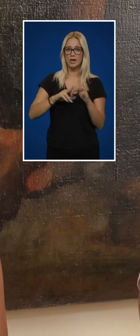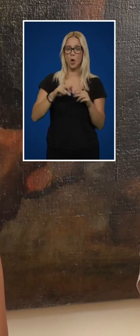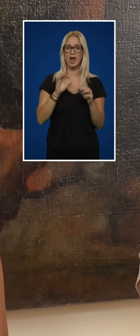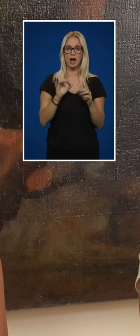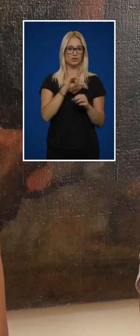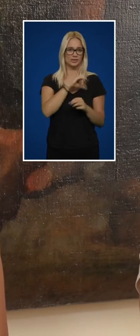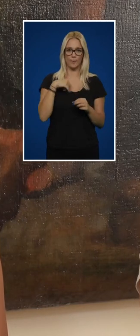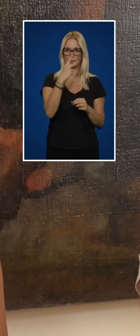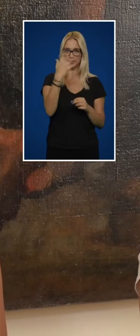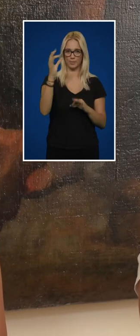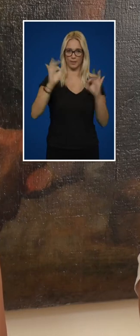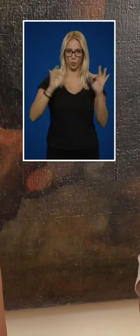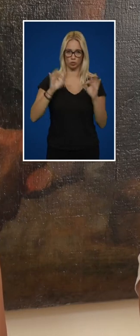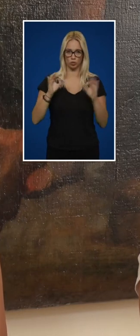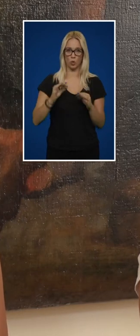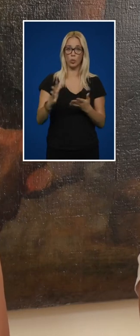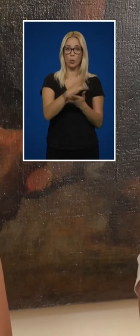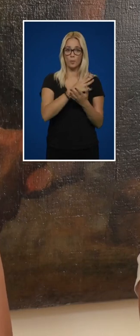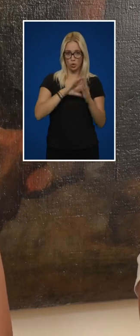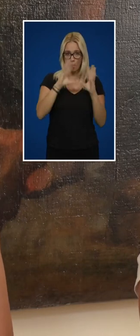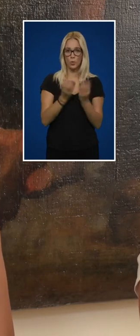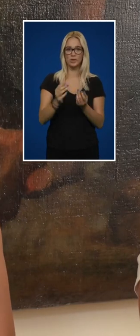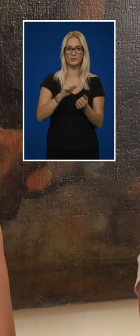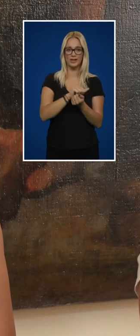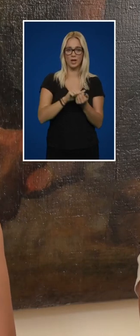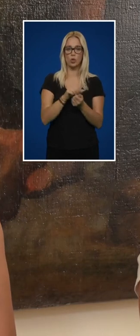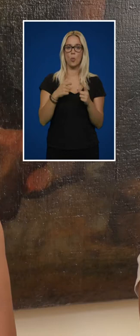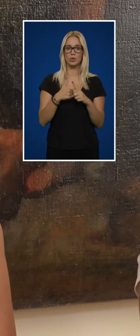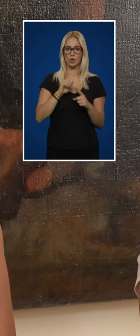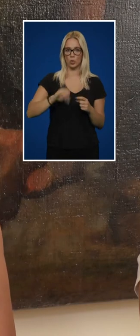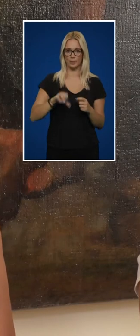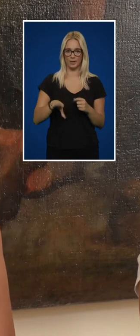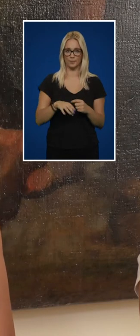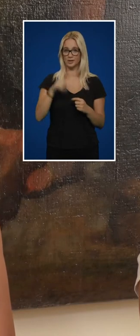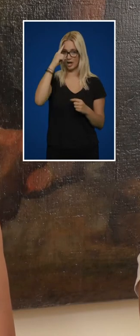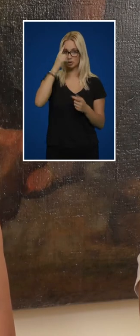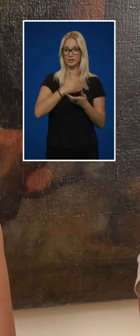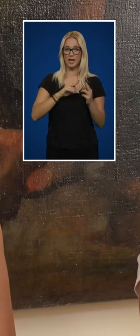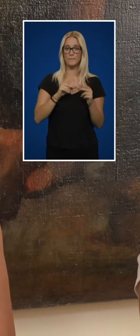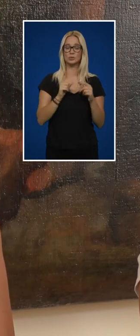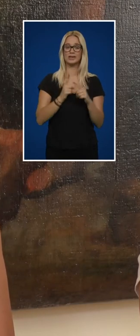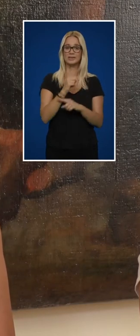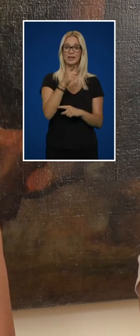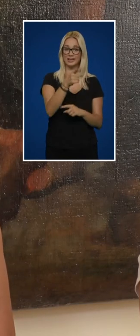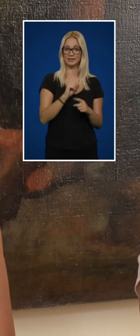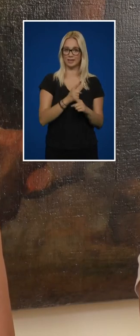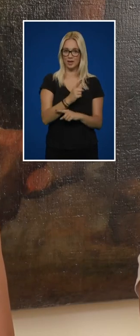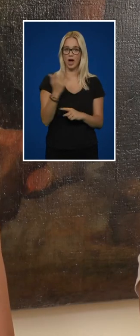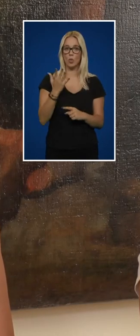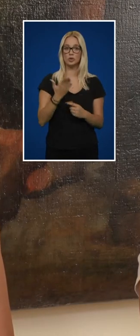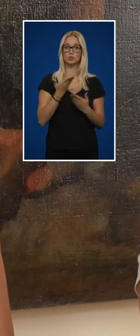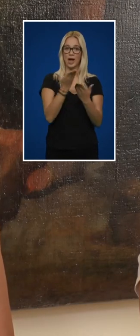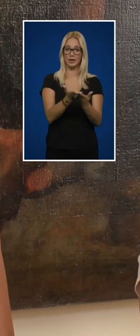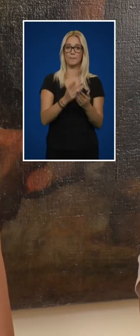ukupnog proizvedenog komunalnog otpada. Dakle, za postizanje tih ciljeva koji su zadani strategijom, odnosno planom